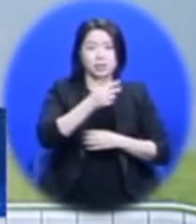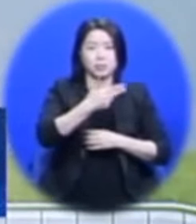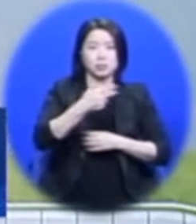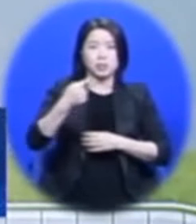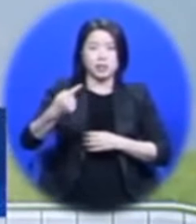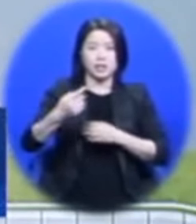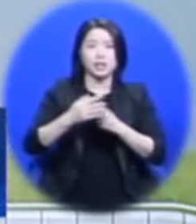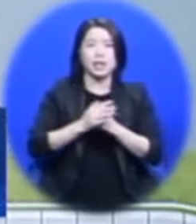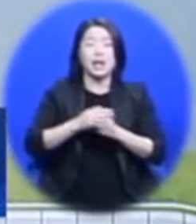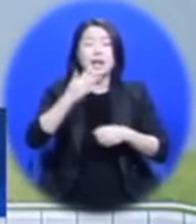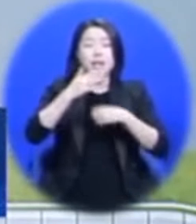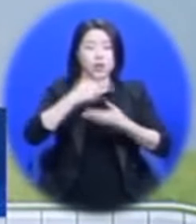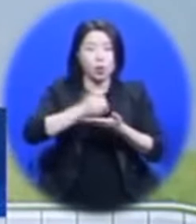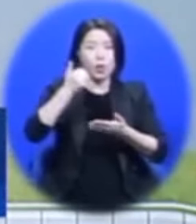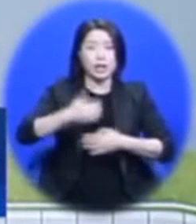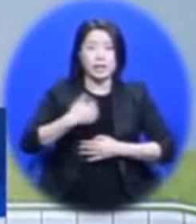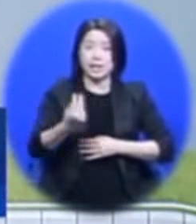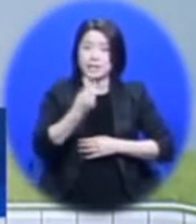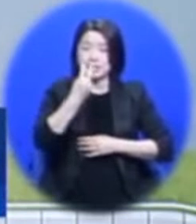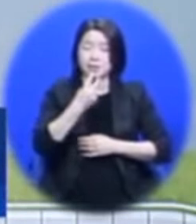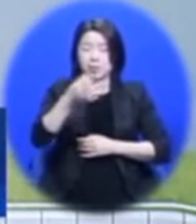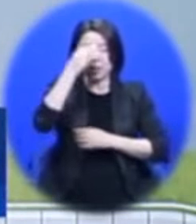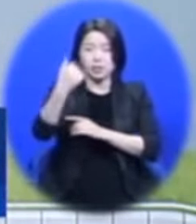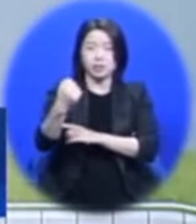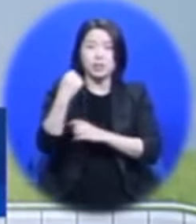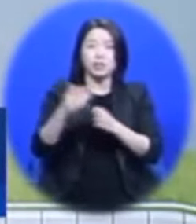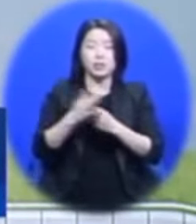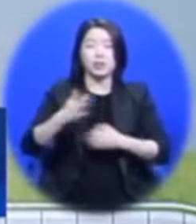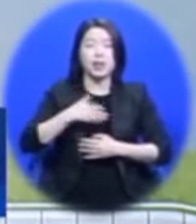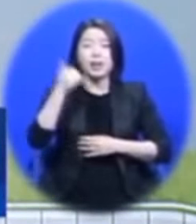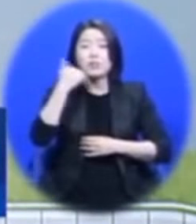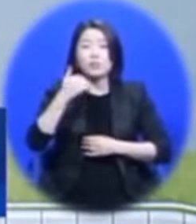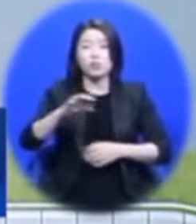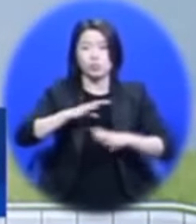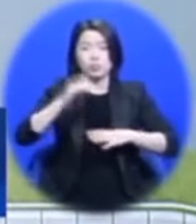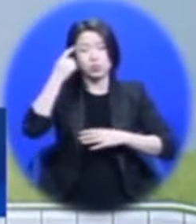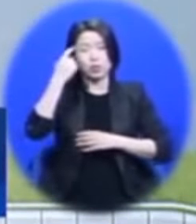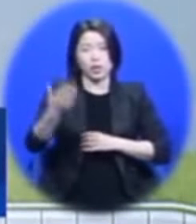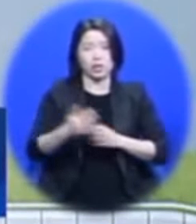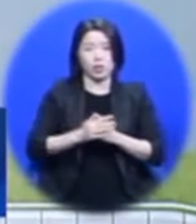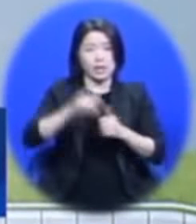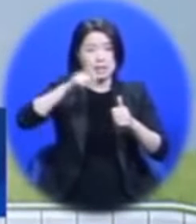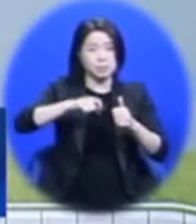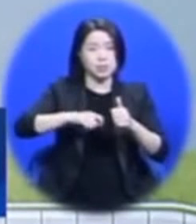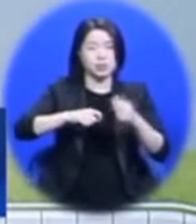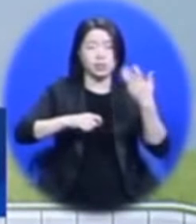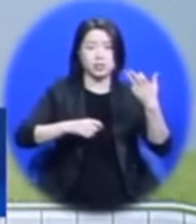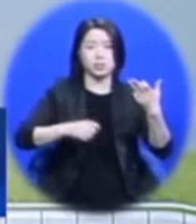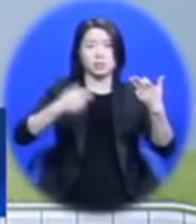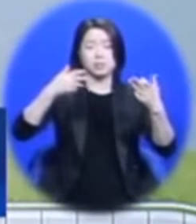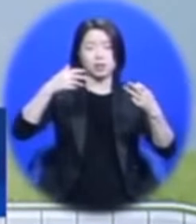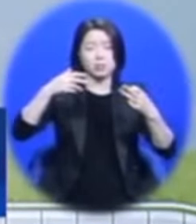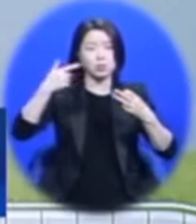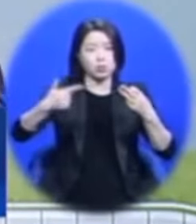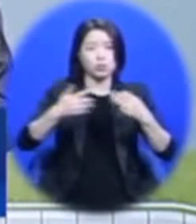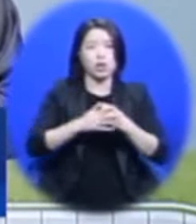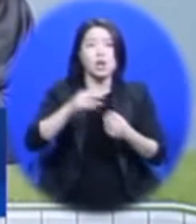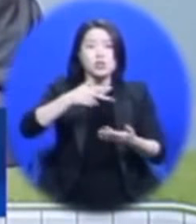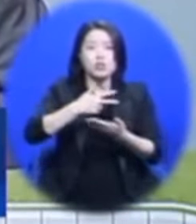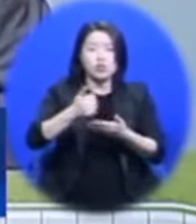여호와는 내 생명의 능력이시니 내가 누구를 무서워하리요. 히브리서 13장 6절에 주는 나를 돕는